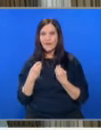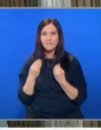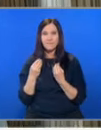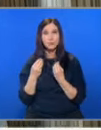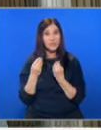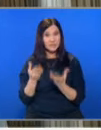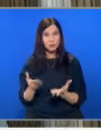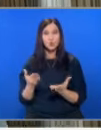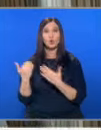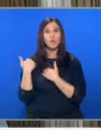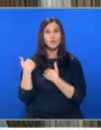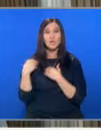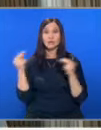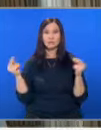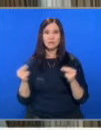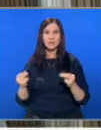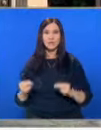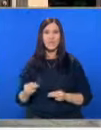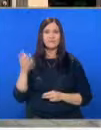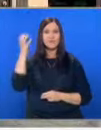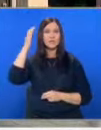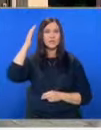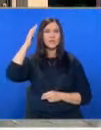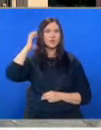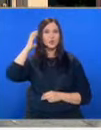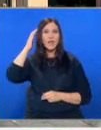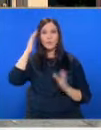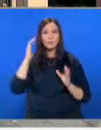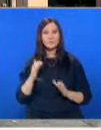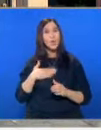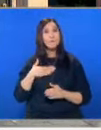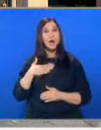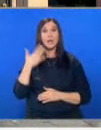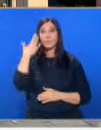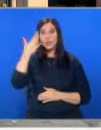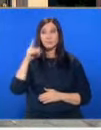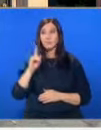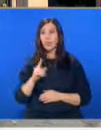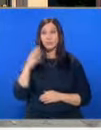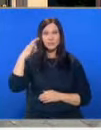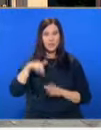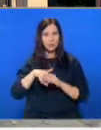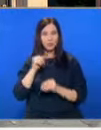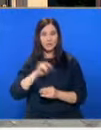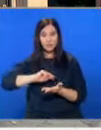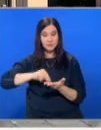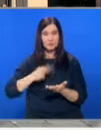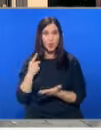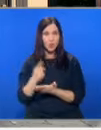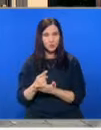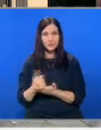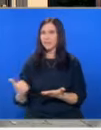възложена отговорността да състави служебно правителство. Има и хипотеза, при която президентът отказва да разпише указа